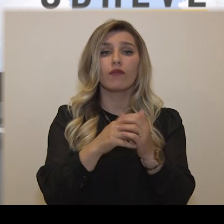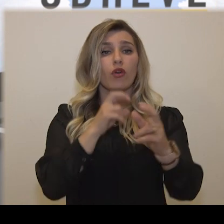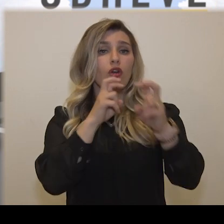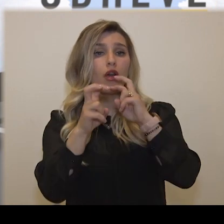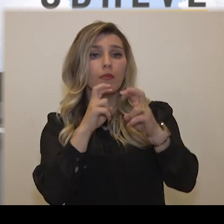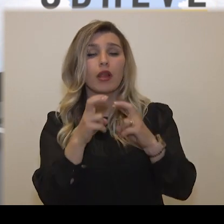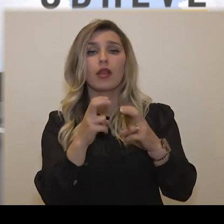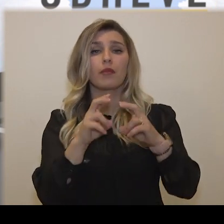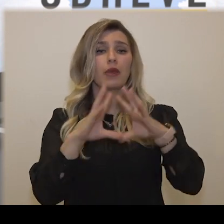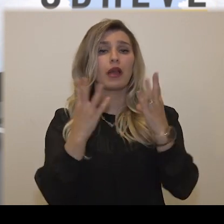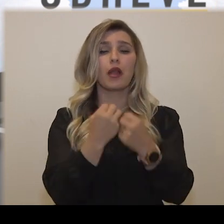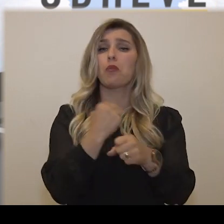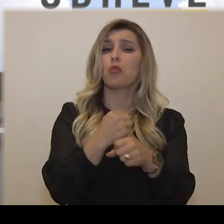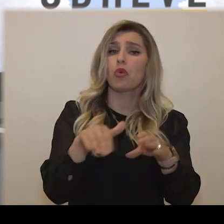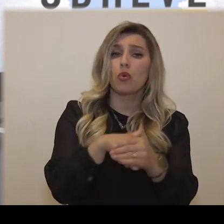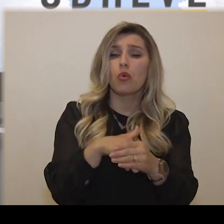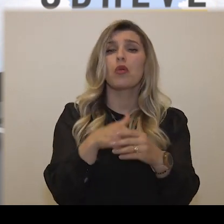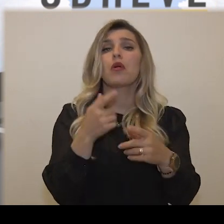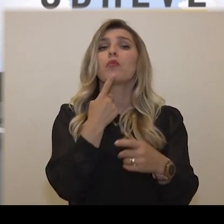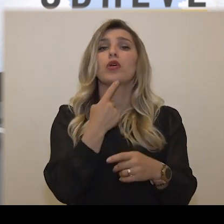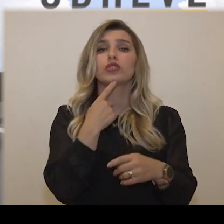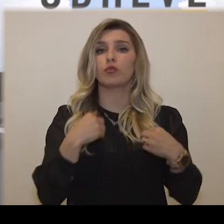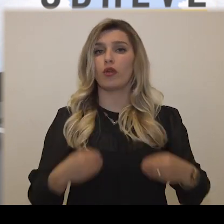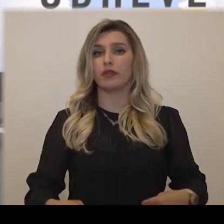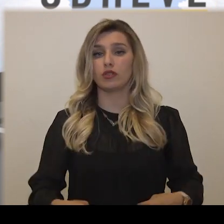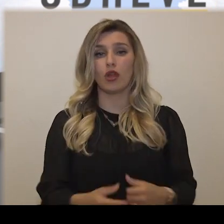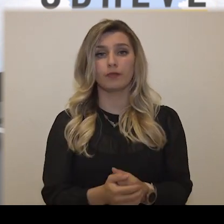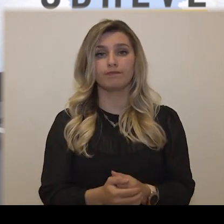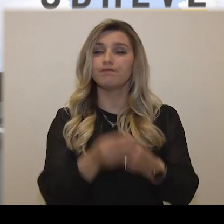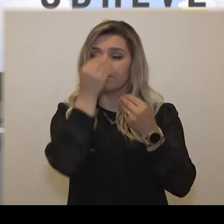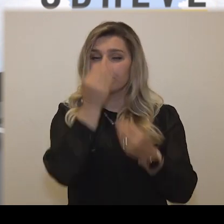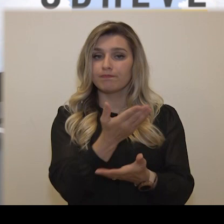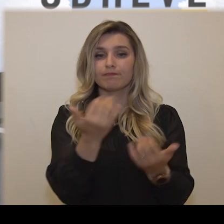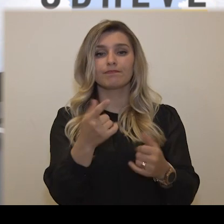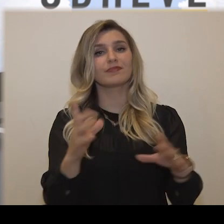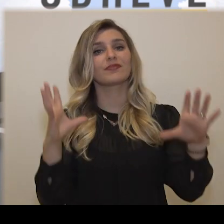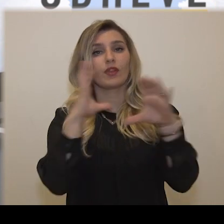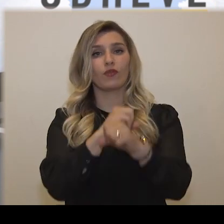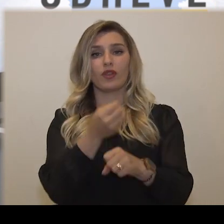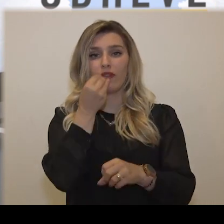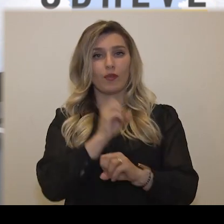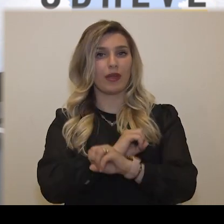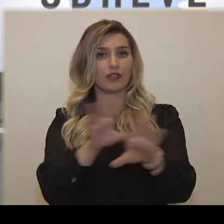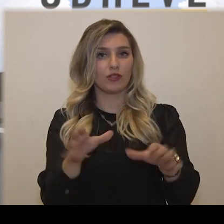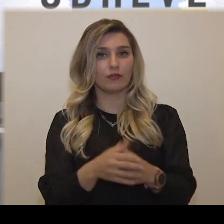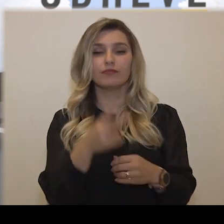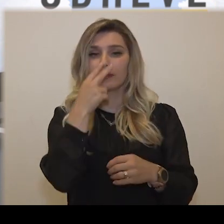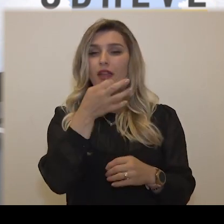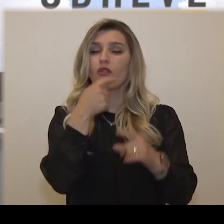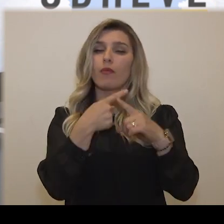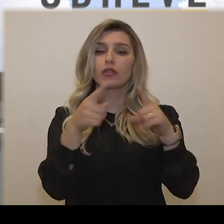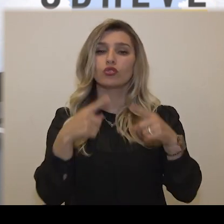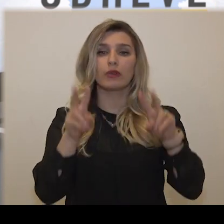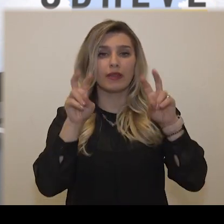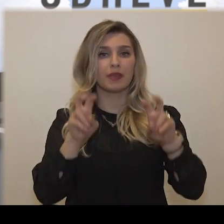komunikojnë me botën, të punësohen dhe zgjedhin profesionin. Të dashur shikues, kaq kishim për këtë jam nga emisioni Udhëve për të informuar rreth temave